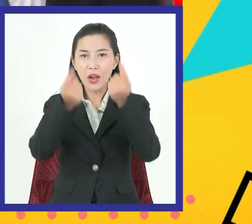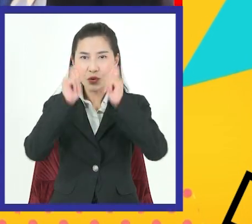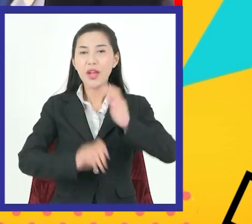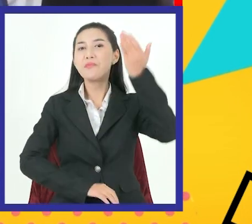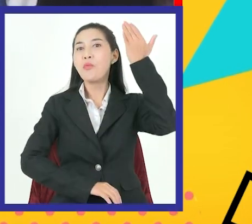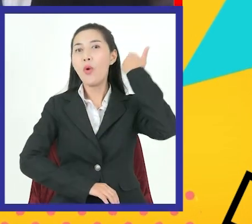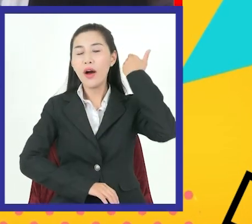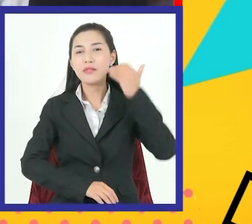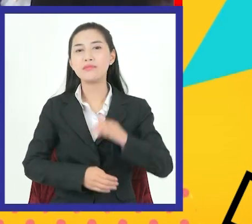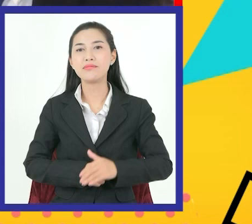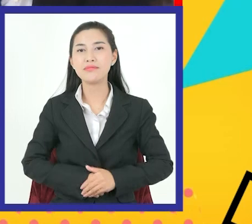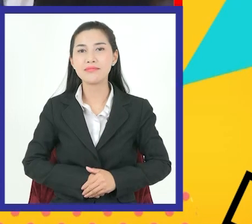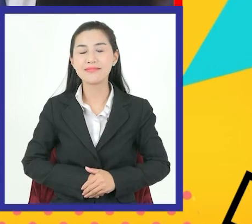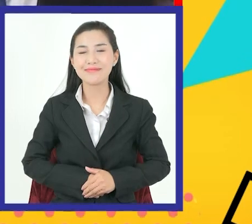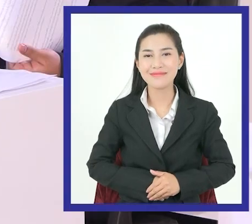ตั้งแต่เมื่อวานแล้ว